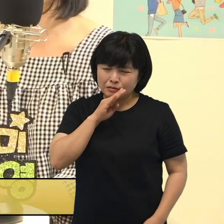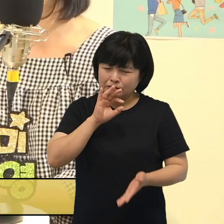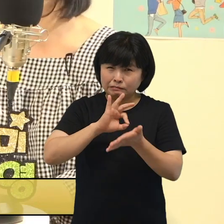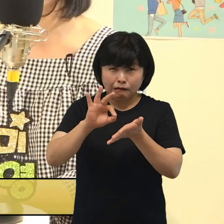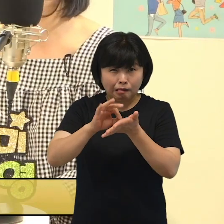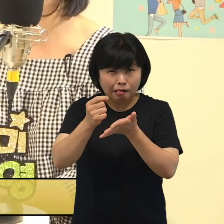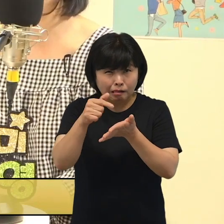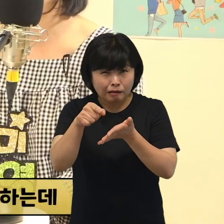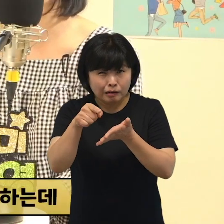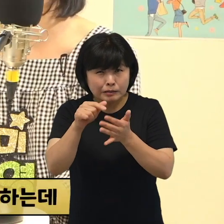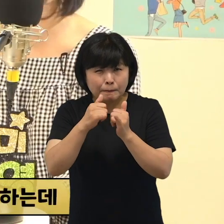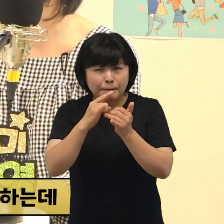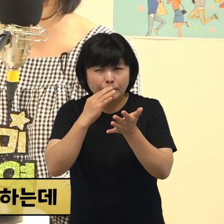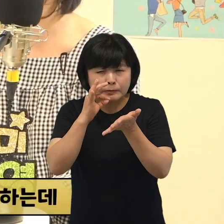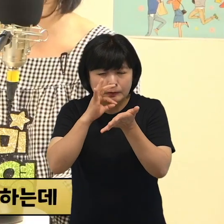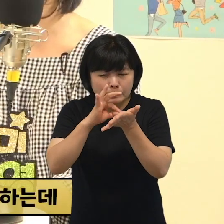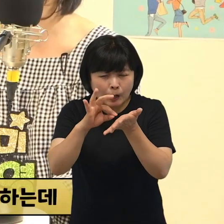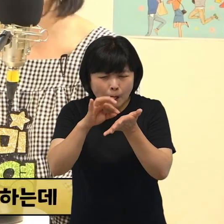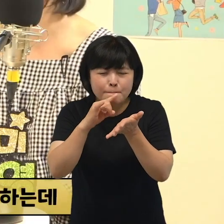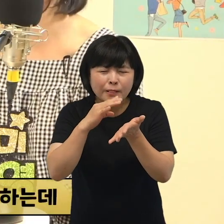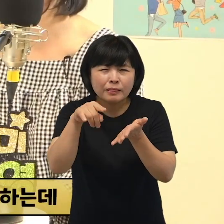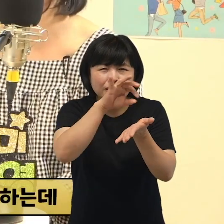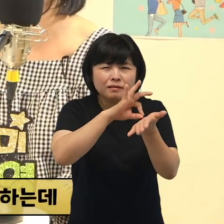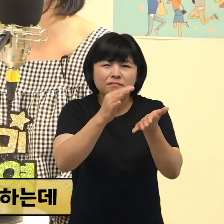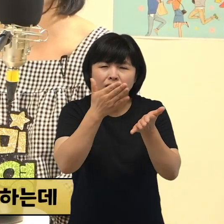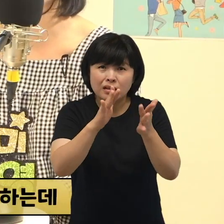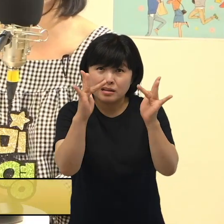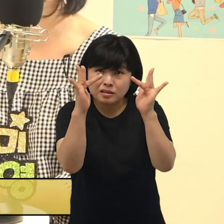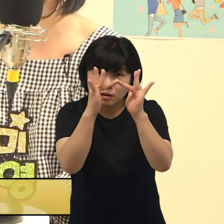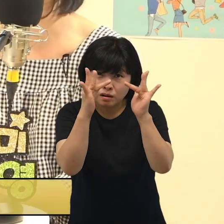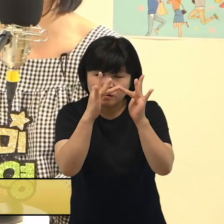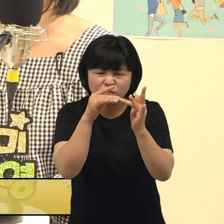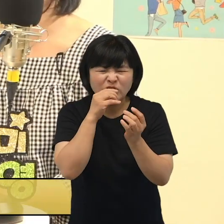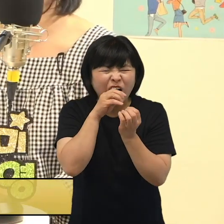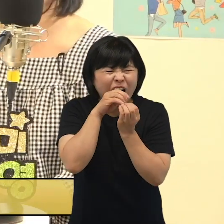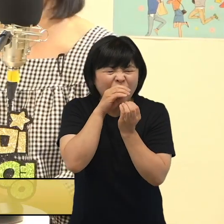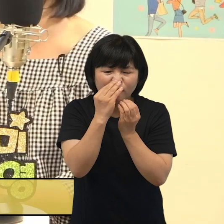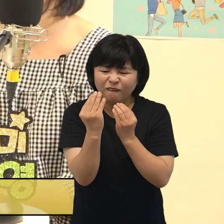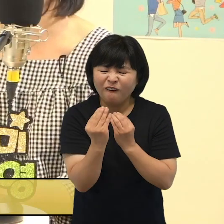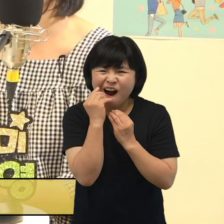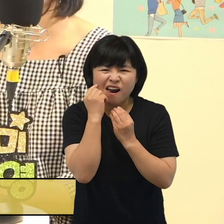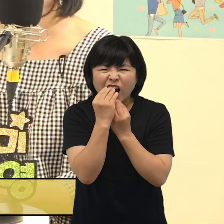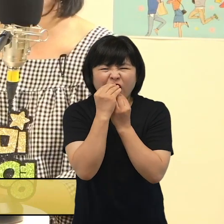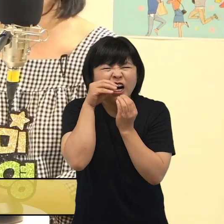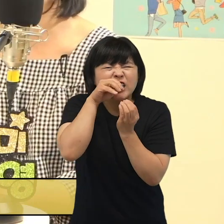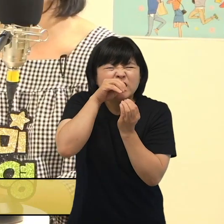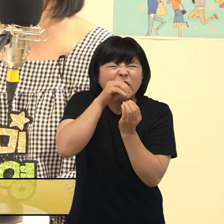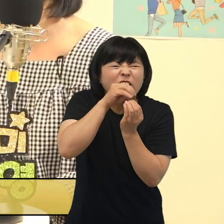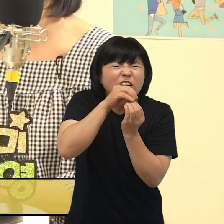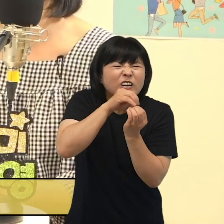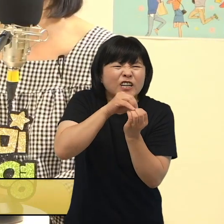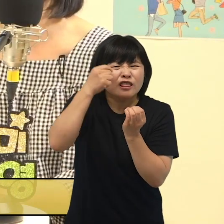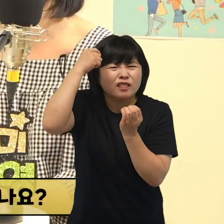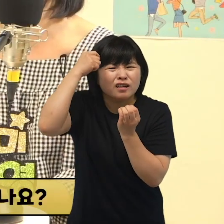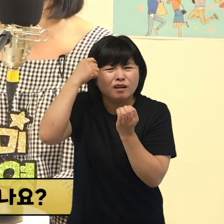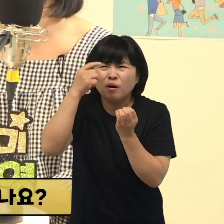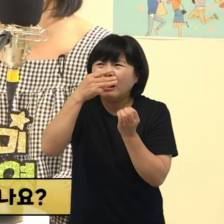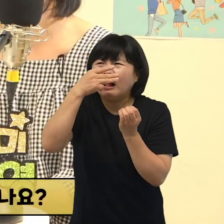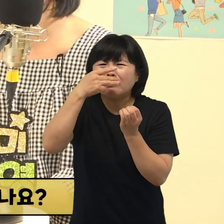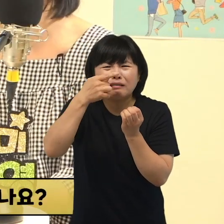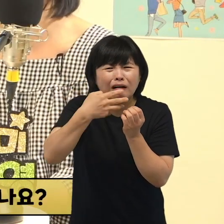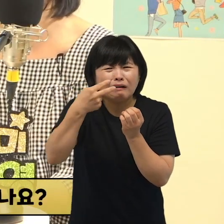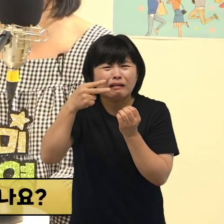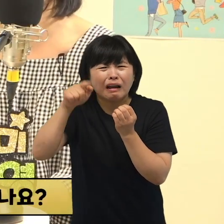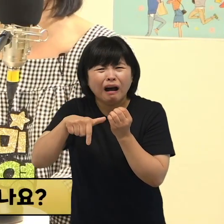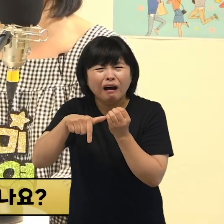극히 소수 사람들만 쓰는 말이라고 생각을 하는데 인터넷에서 뭐 틀니 딱딱 막 이런 틀딱